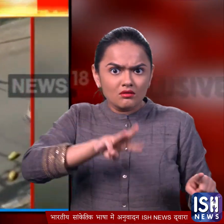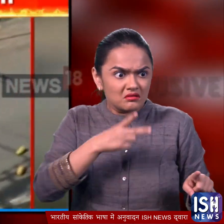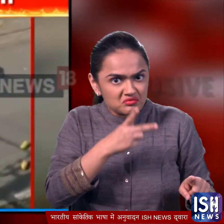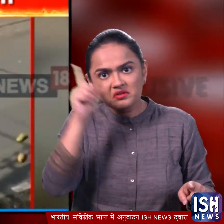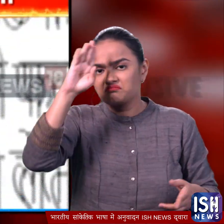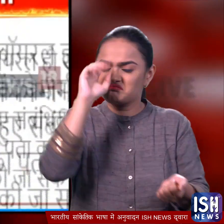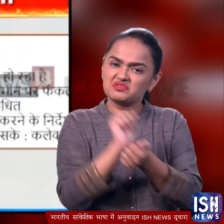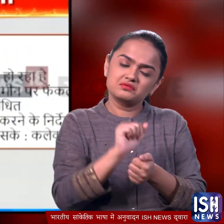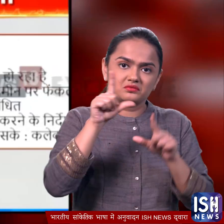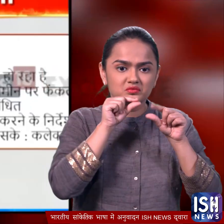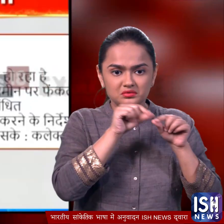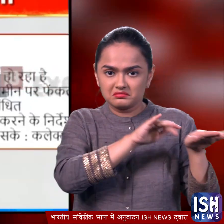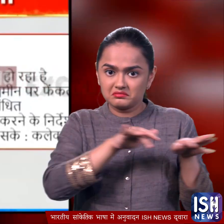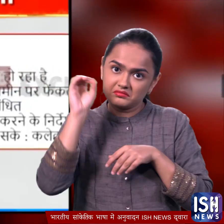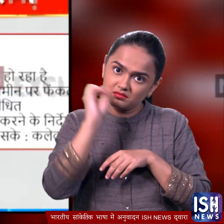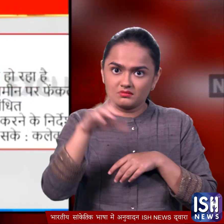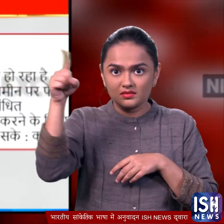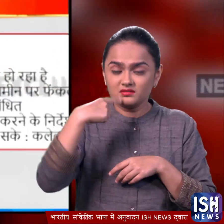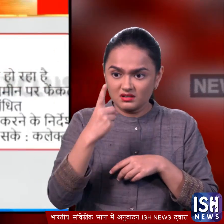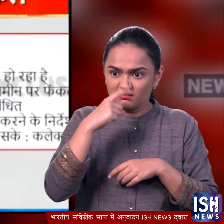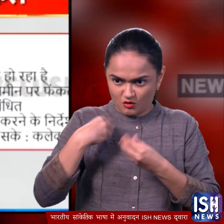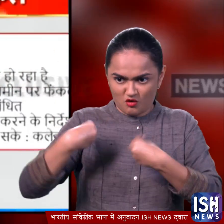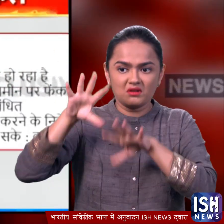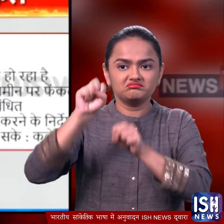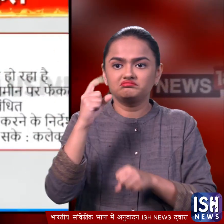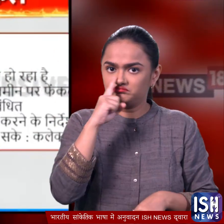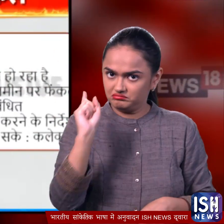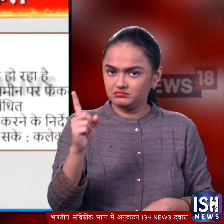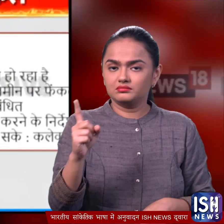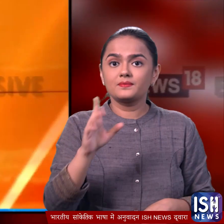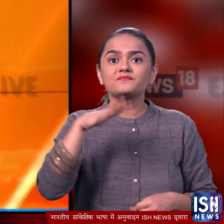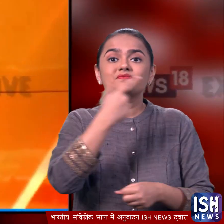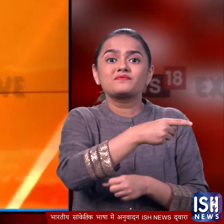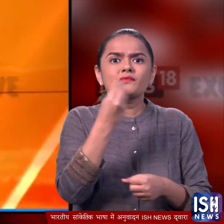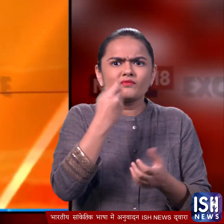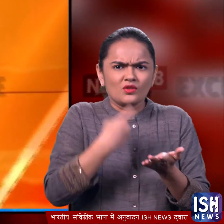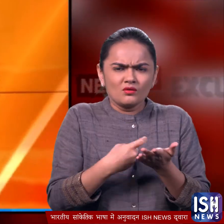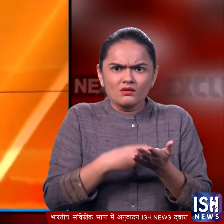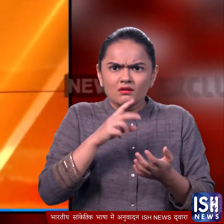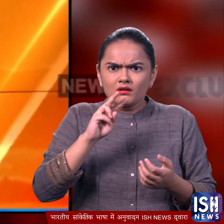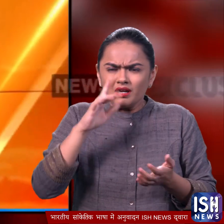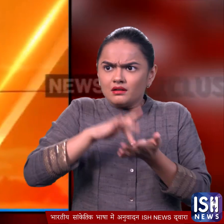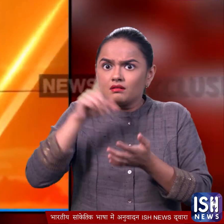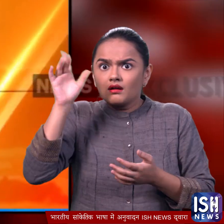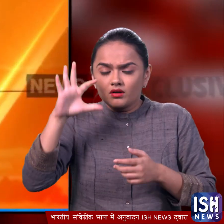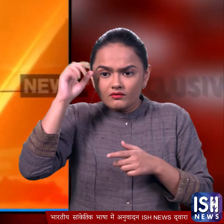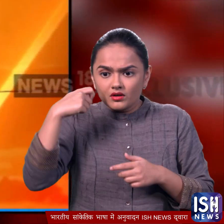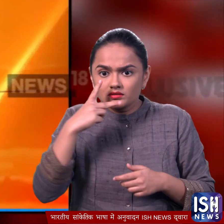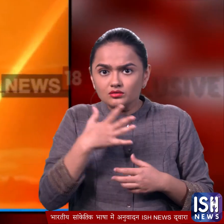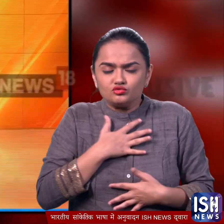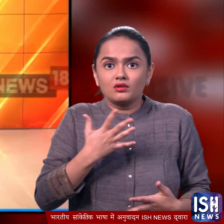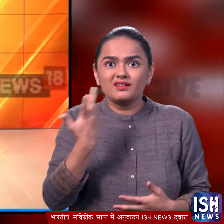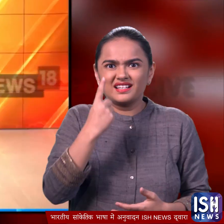प्रशासन भी एक्शन में आ गया। भोपाल के कलेक्टर ने ट्वीट कर इस मामले में कार्रवाई करने का भरोसा दिया। रूस के वेरोनिच से एक हैरान करने वाला वीडियो सामने